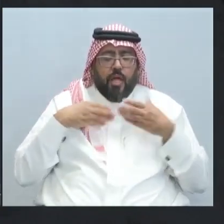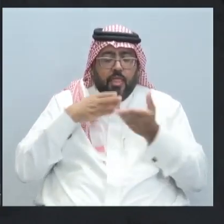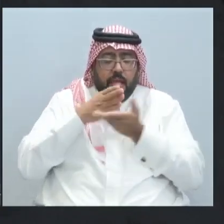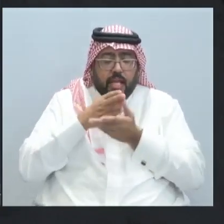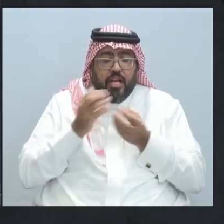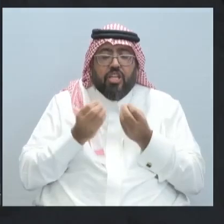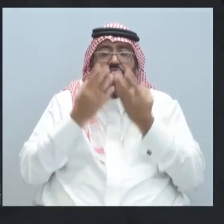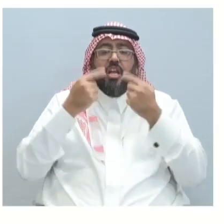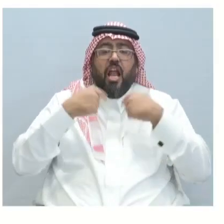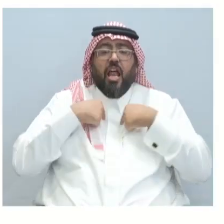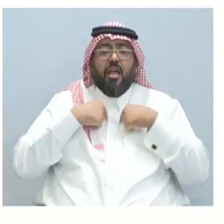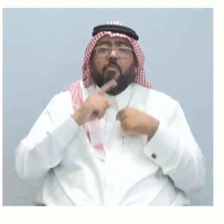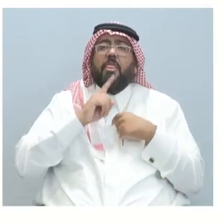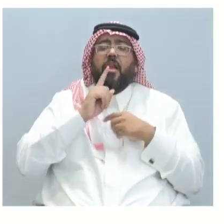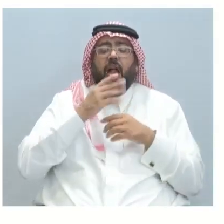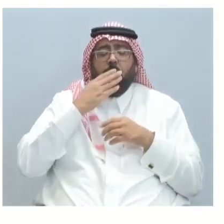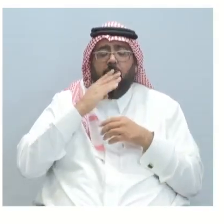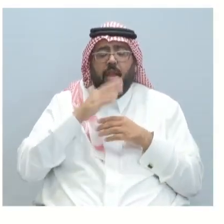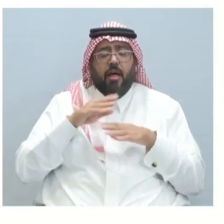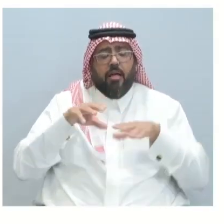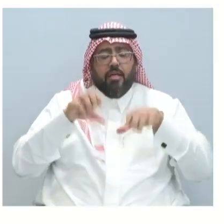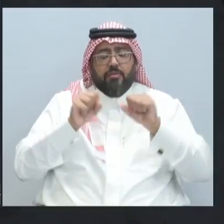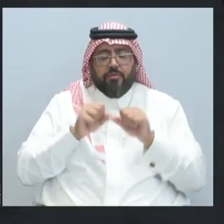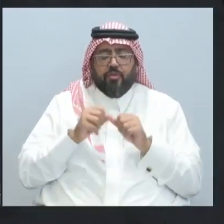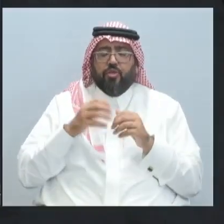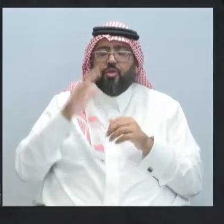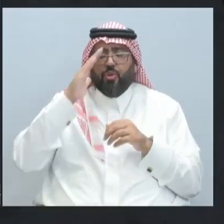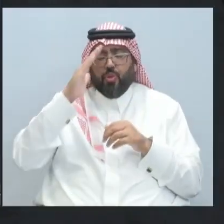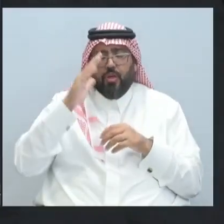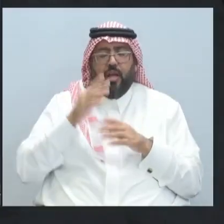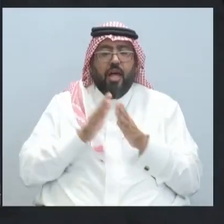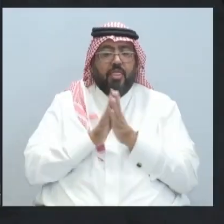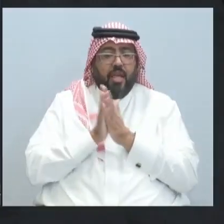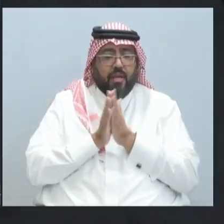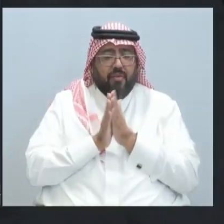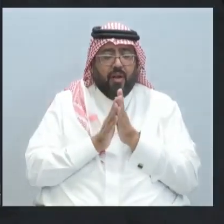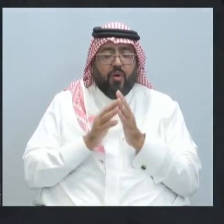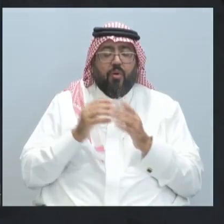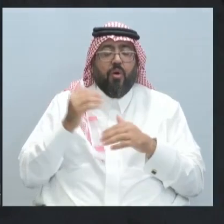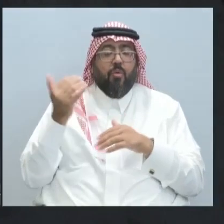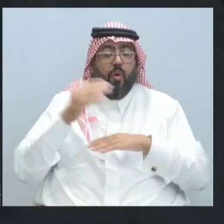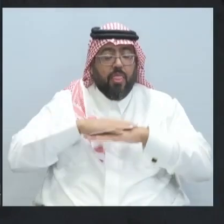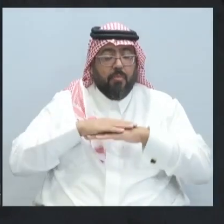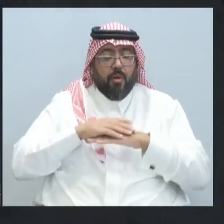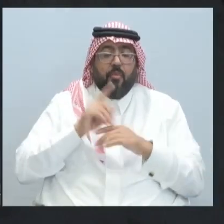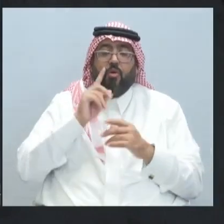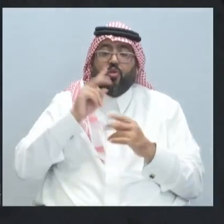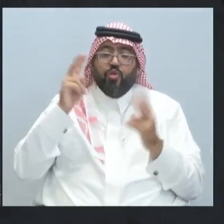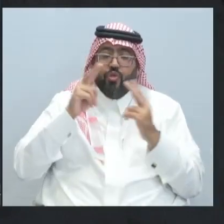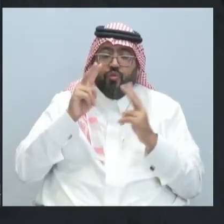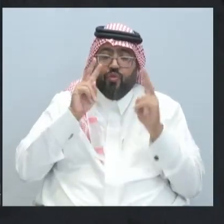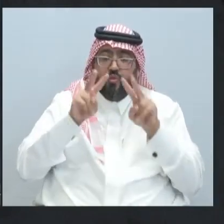لنا للجنه بهذا نكون لله الحمد انتهينا اشكر لكم تفاعلكم وحرصكم والتقيم باذن الله في درس